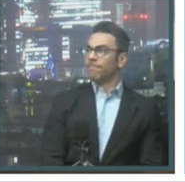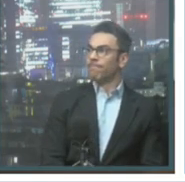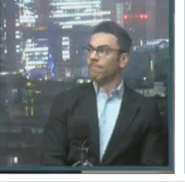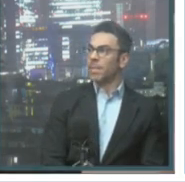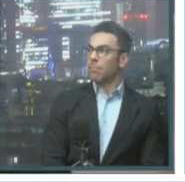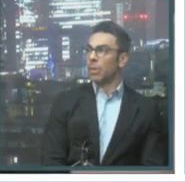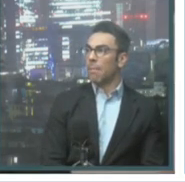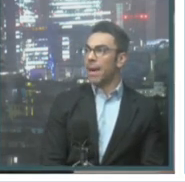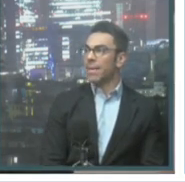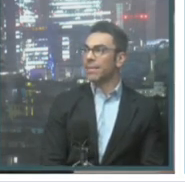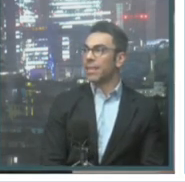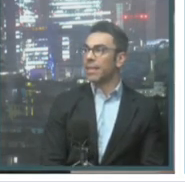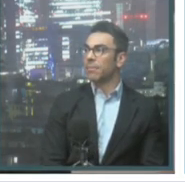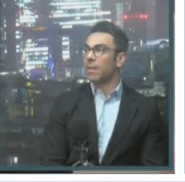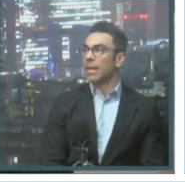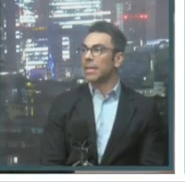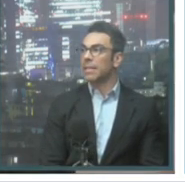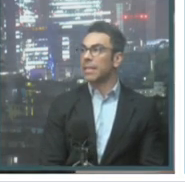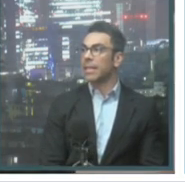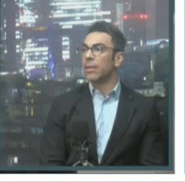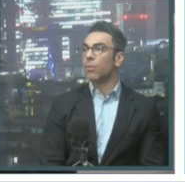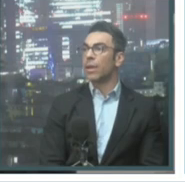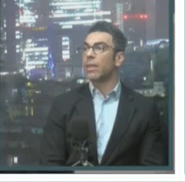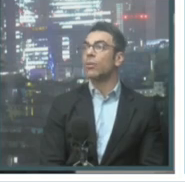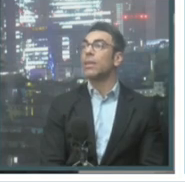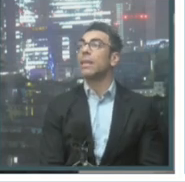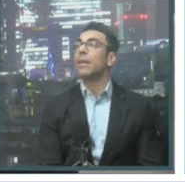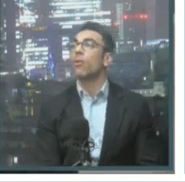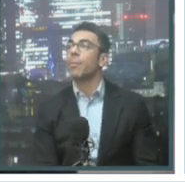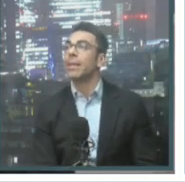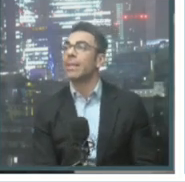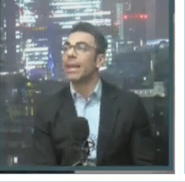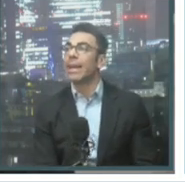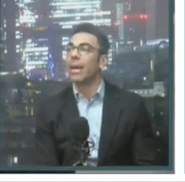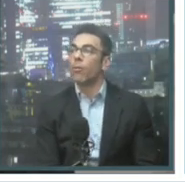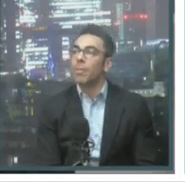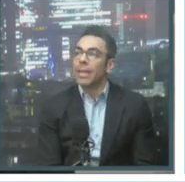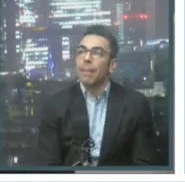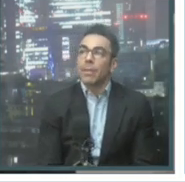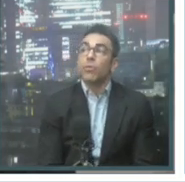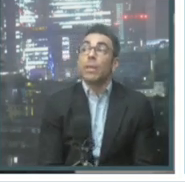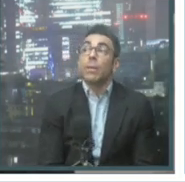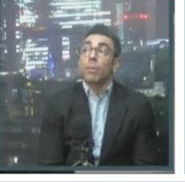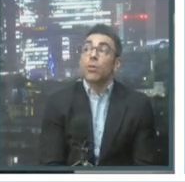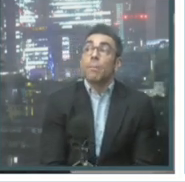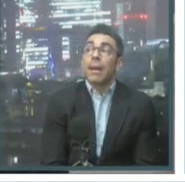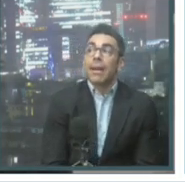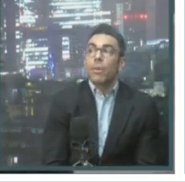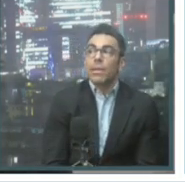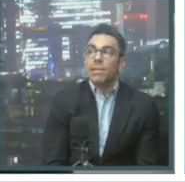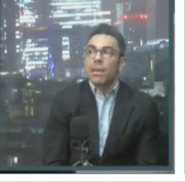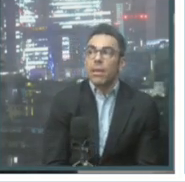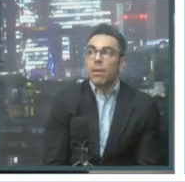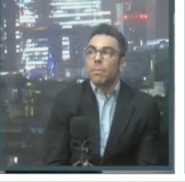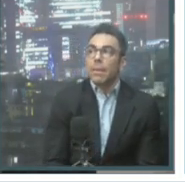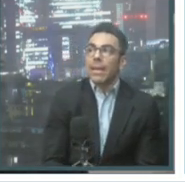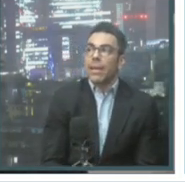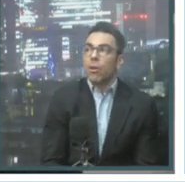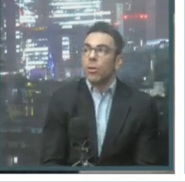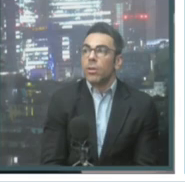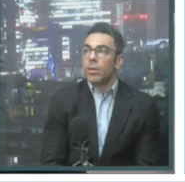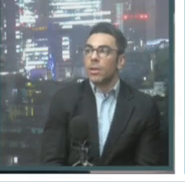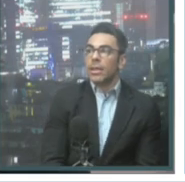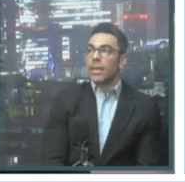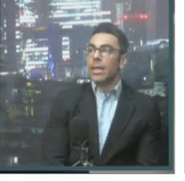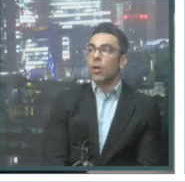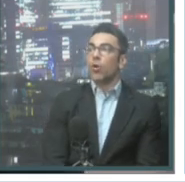si potrebbe essere anche se non credo ovviamente come delle persone detti possono imparare le quali segni perché